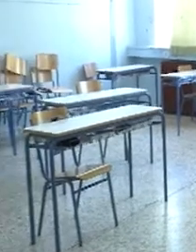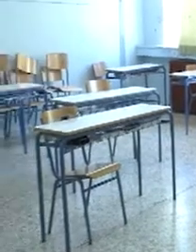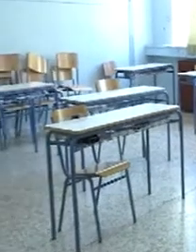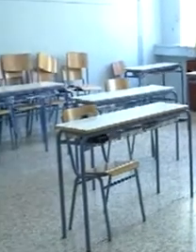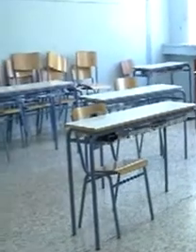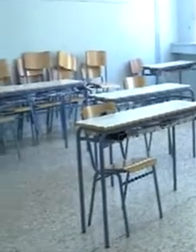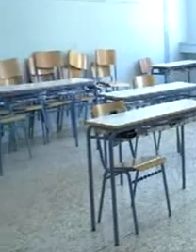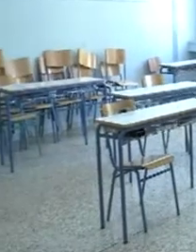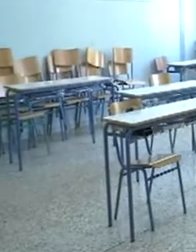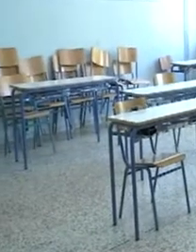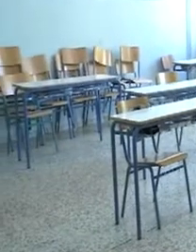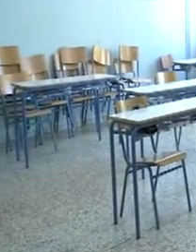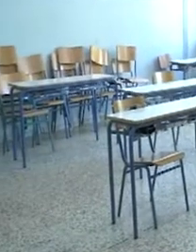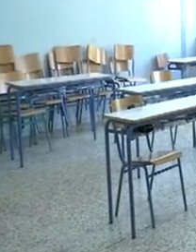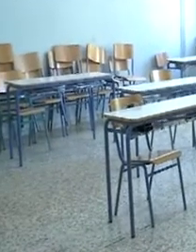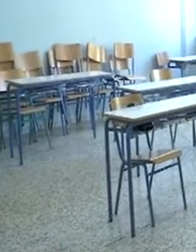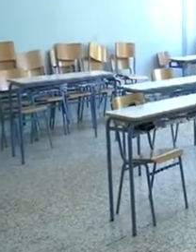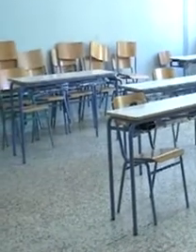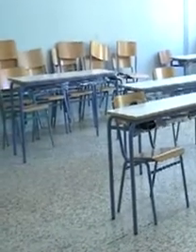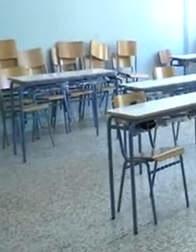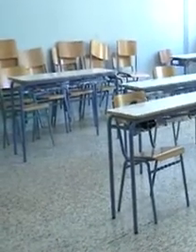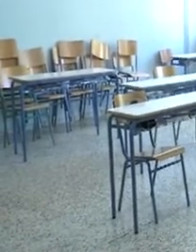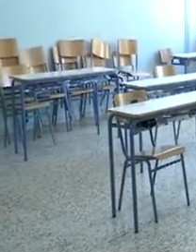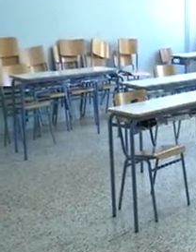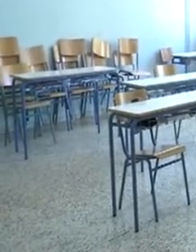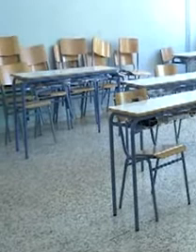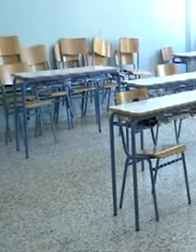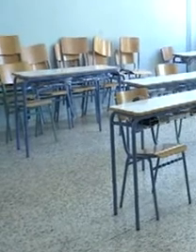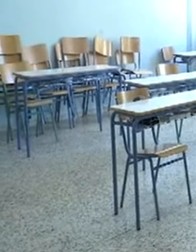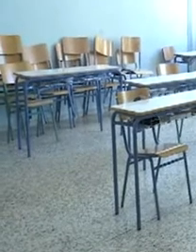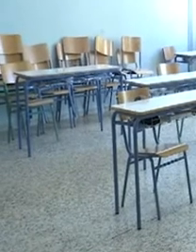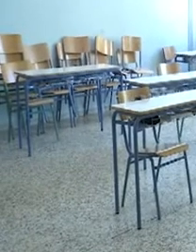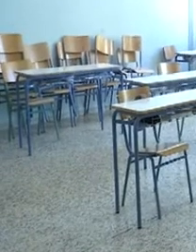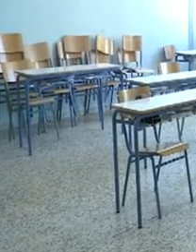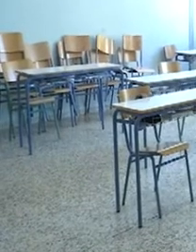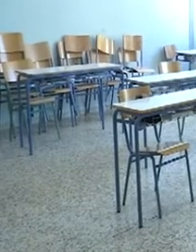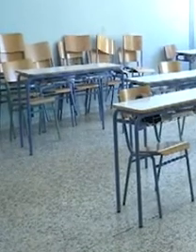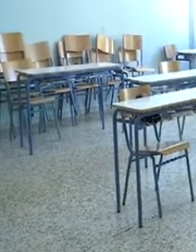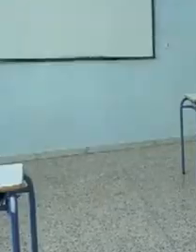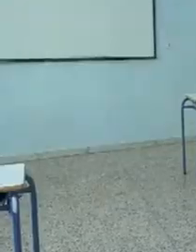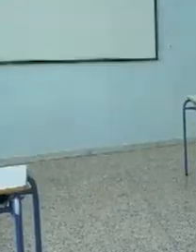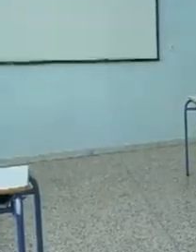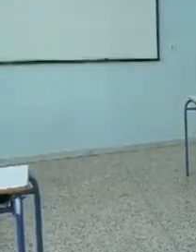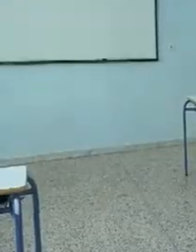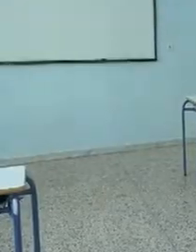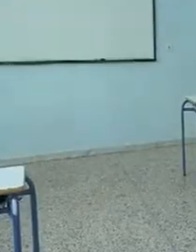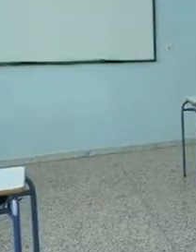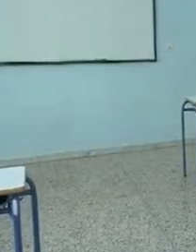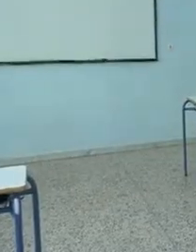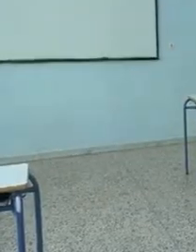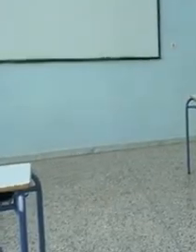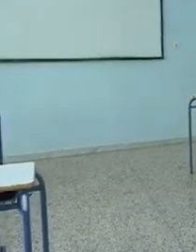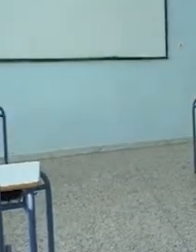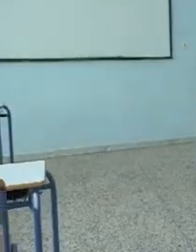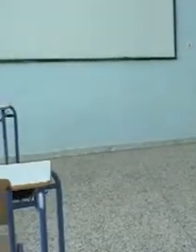στις κόκκινες περιοχές, όπου θα συνεχιστεί η τηλεκπαίδευση για τους μαθητές των λυκείων. Το πράσινο φως για την επιστροφή των μαθητών των